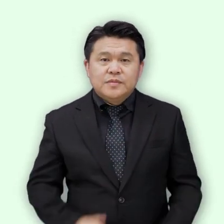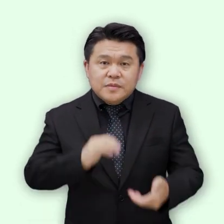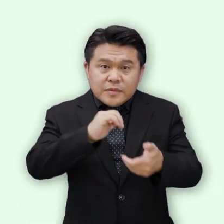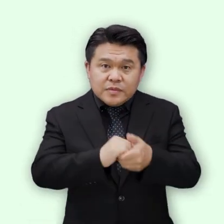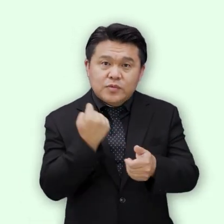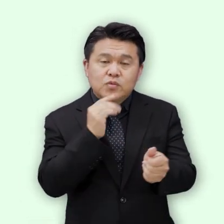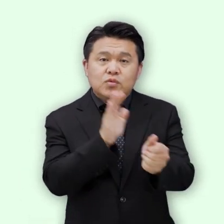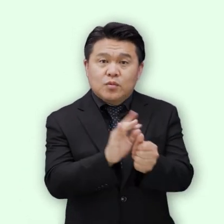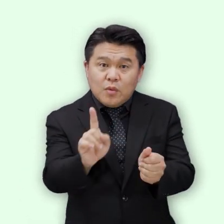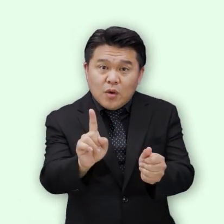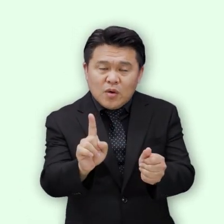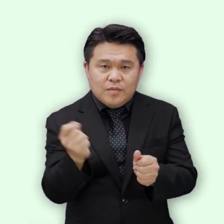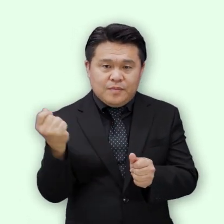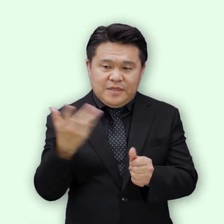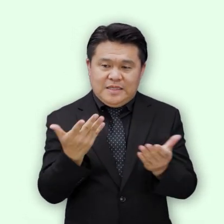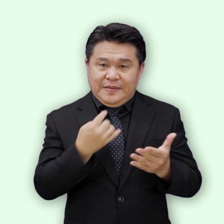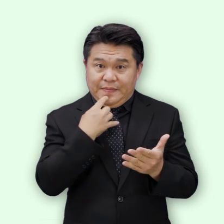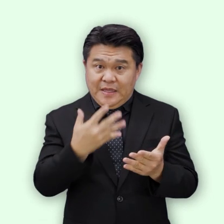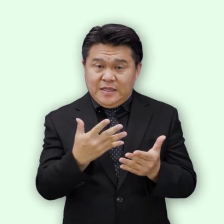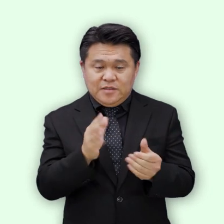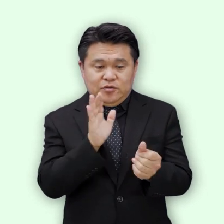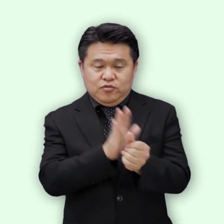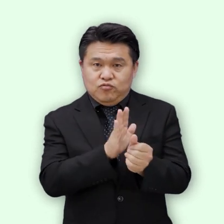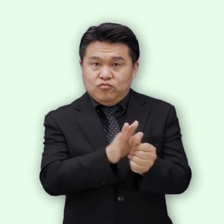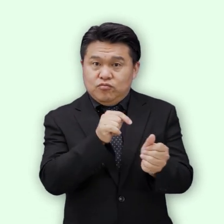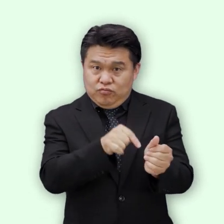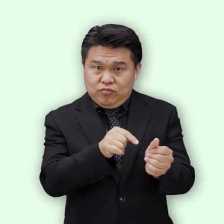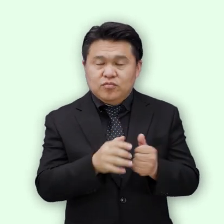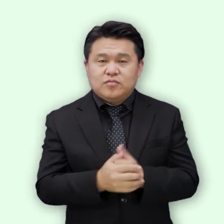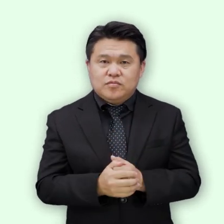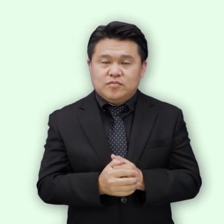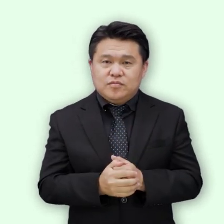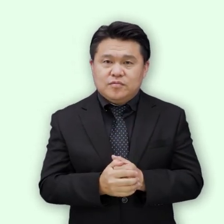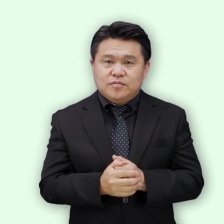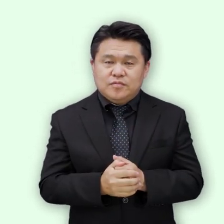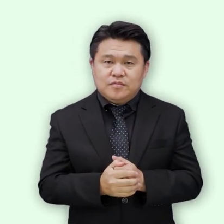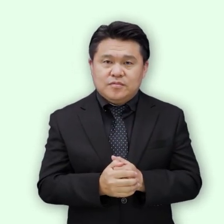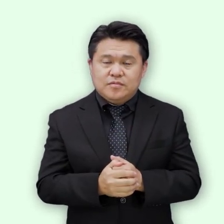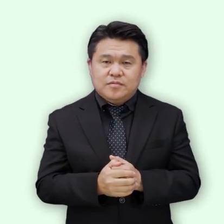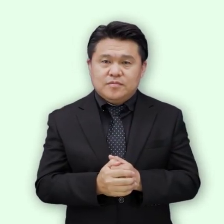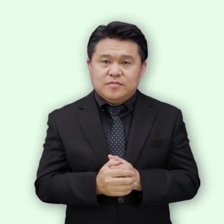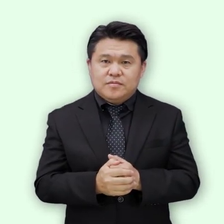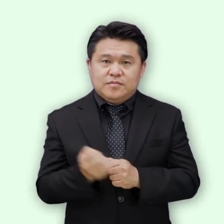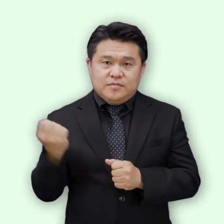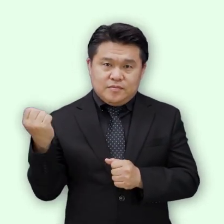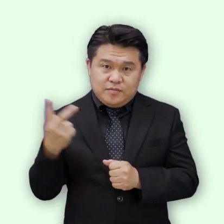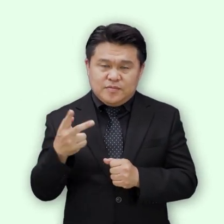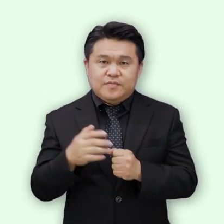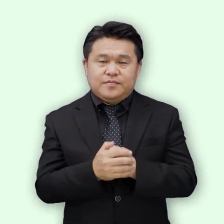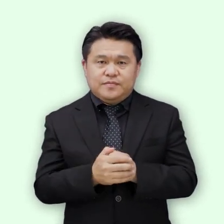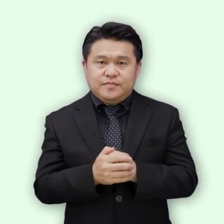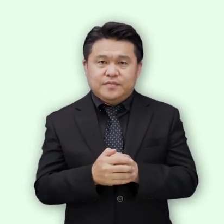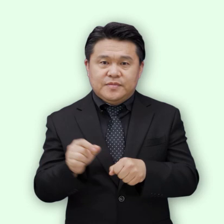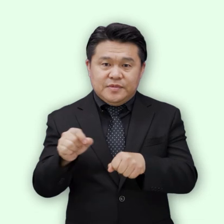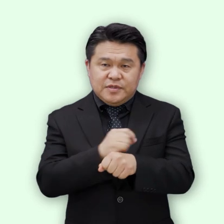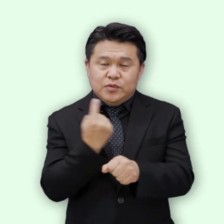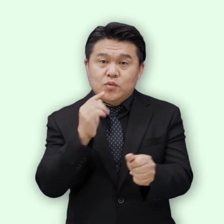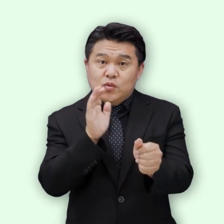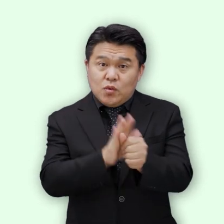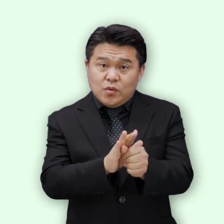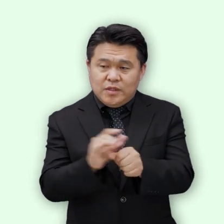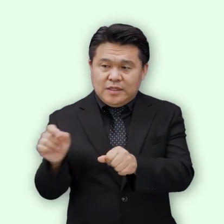후견은 일정한 몇몇 사무만 후견인의 도움을 받아 처리하고 싶을 경우 선택할 수 있습니다. 또한 특정